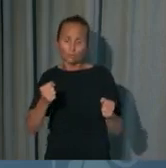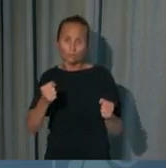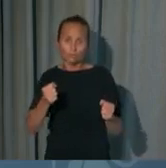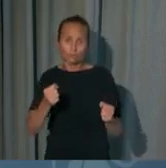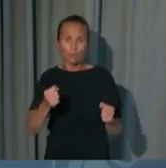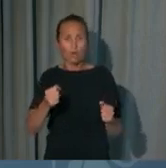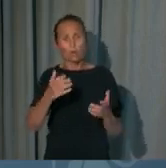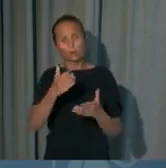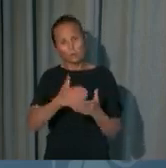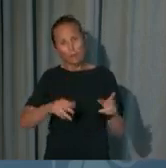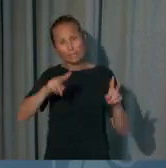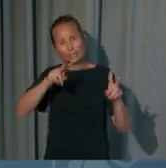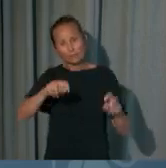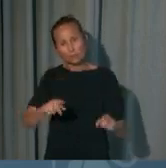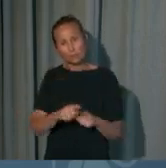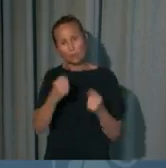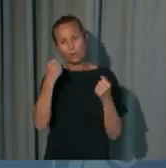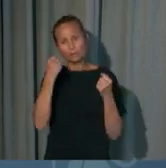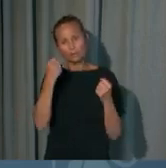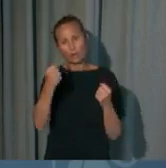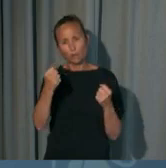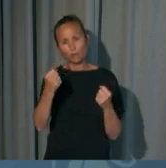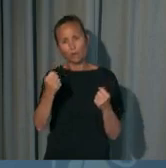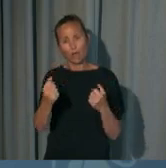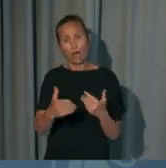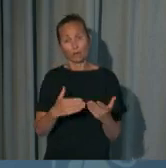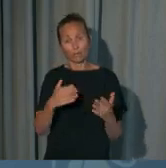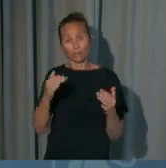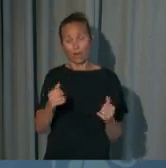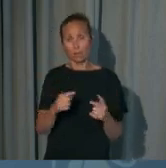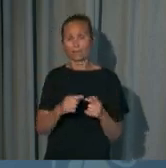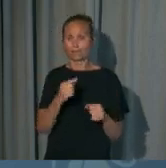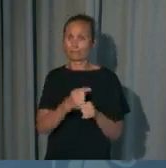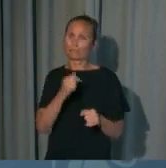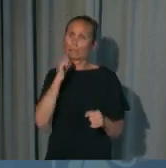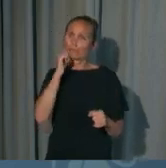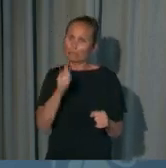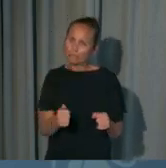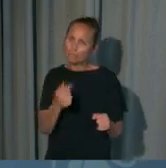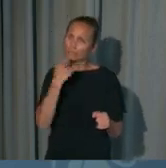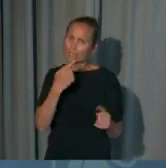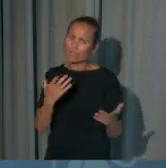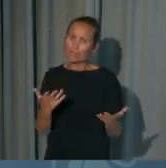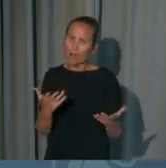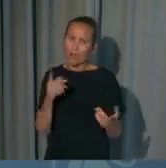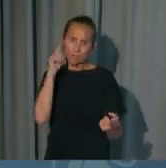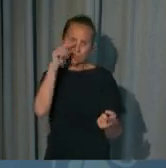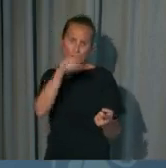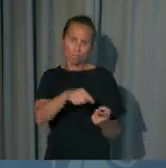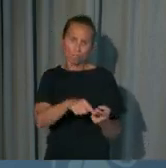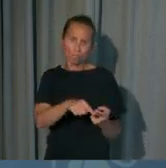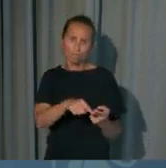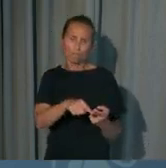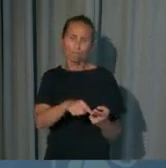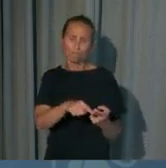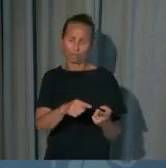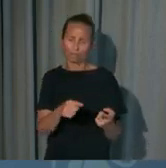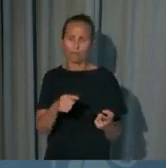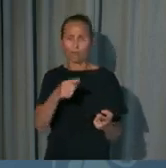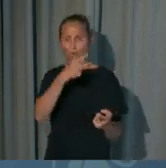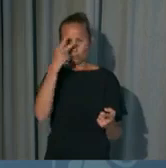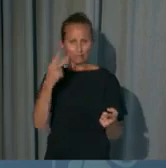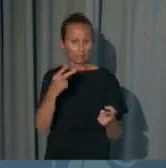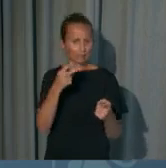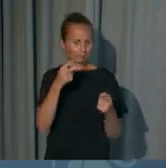Saken etterforskes som en terrorhandling, men det for tidlig å si hva som kan være motivet, og politiet jobber